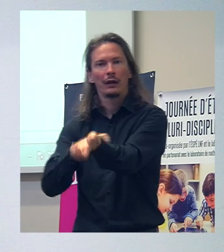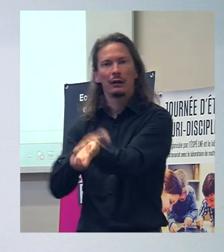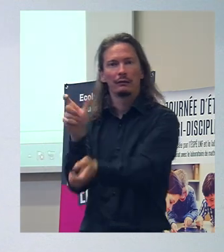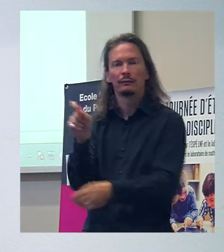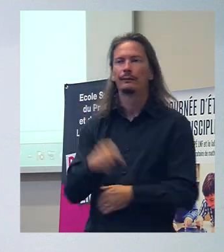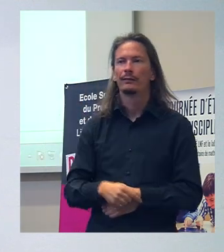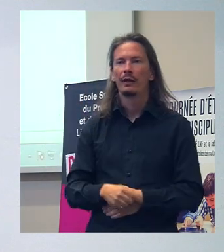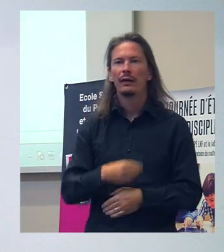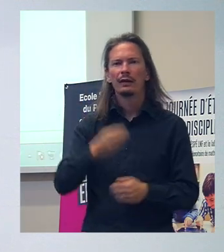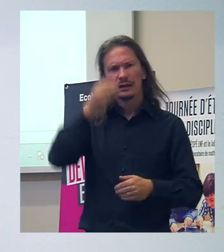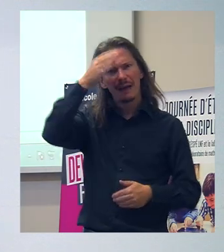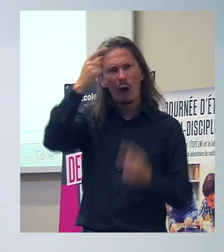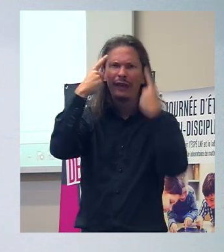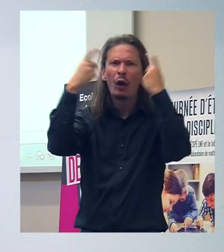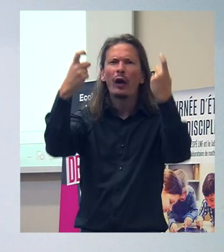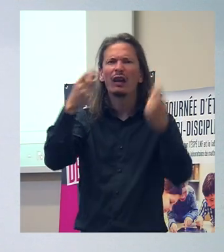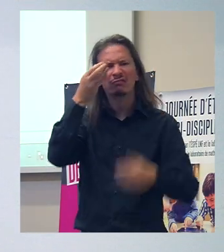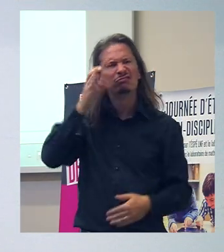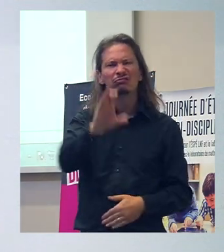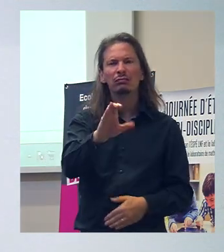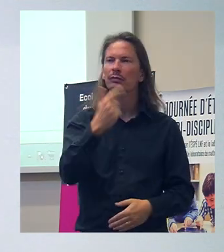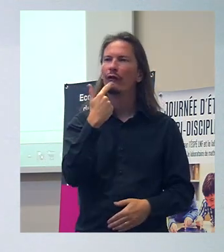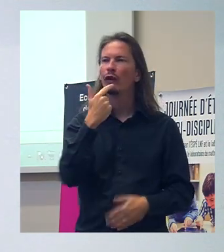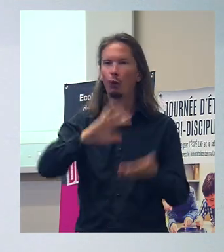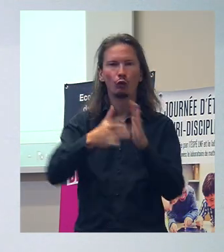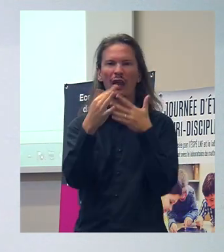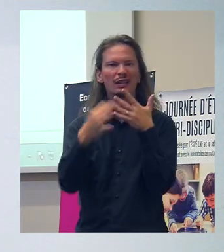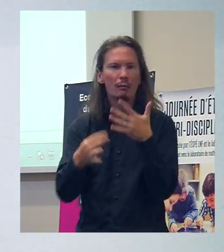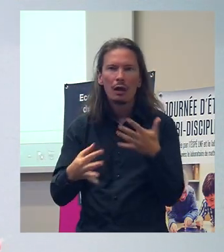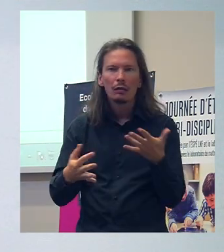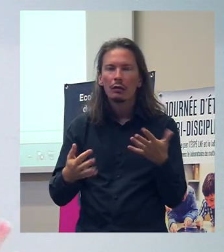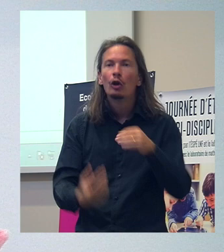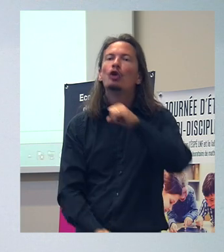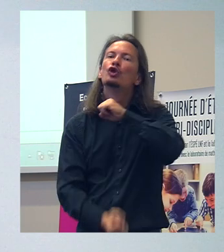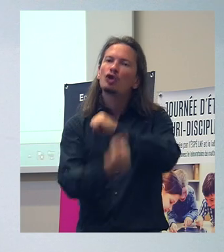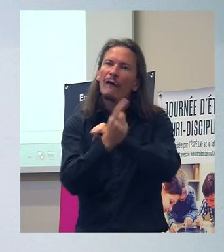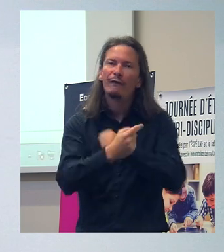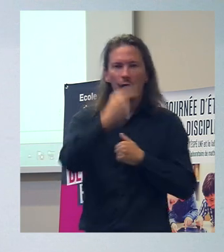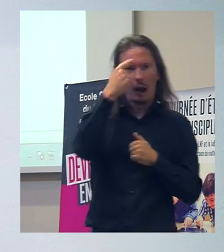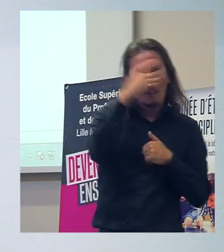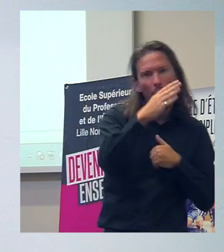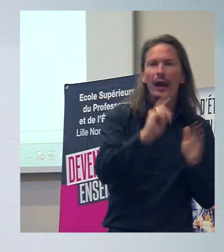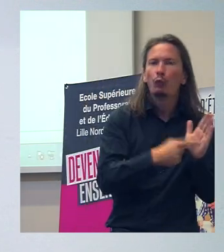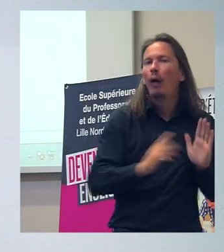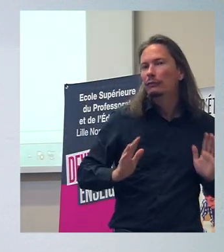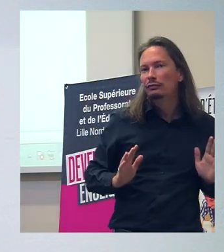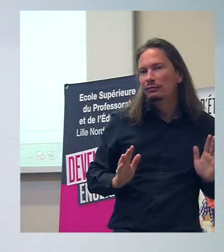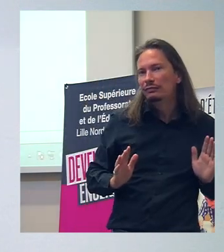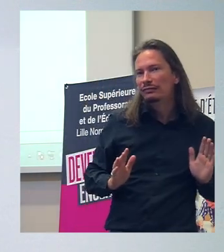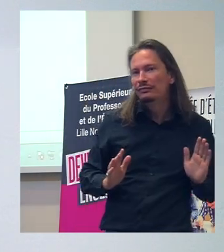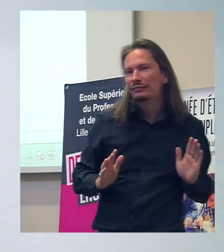qu'un savoir théorique, c'est grosso modo toutes les disciplines à part la morale et le droit. Je crois que toutes